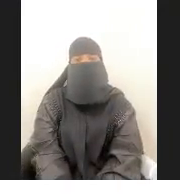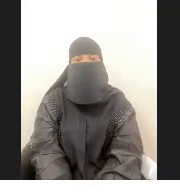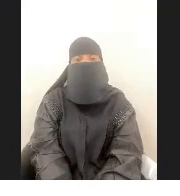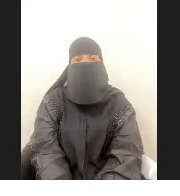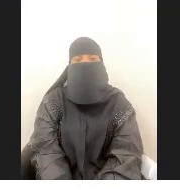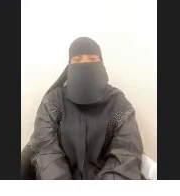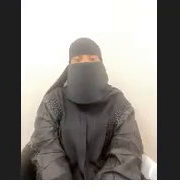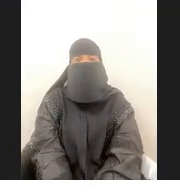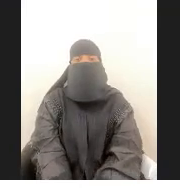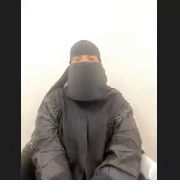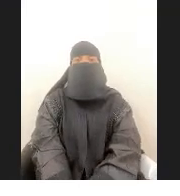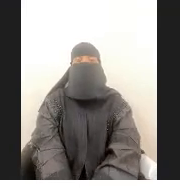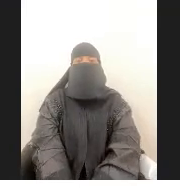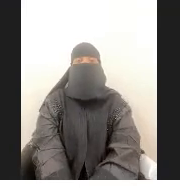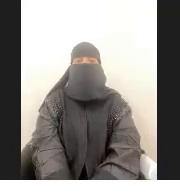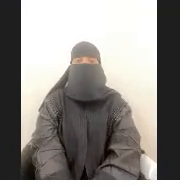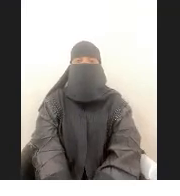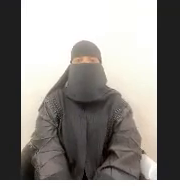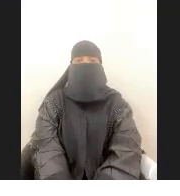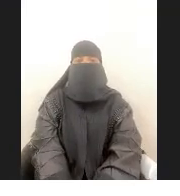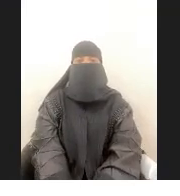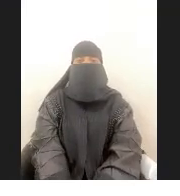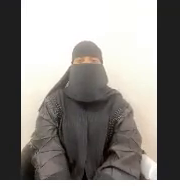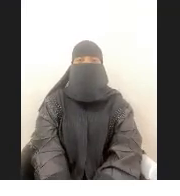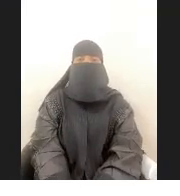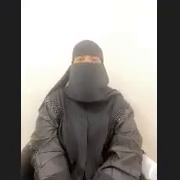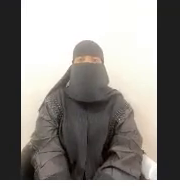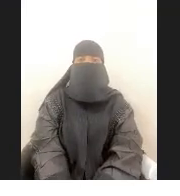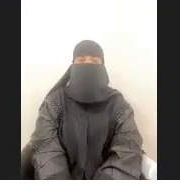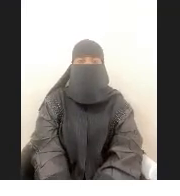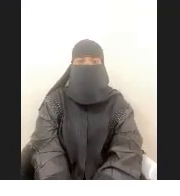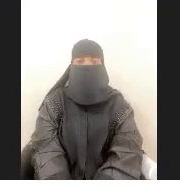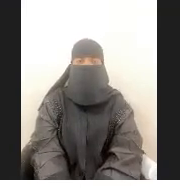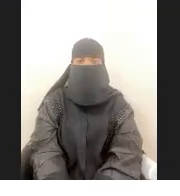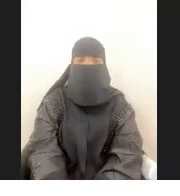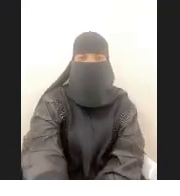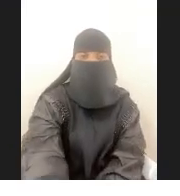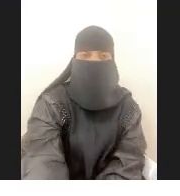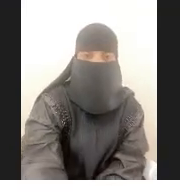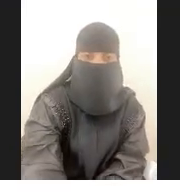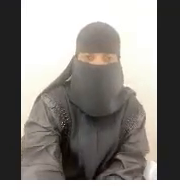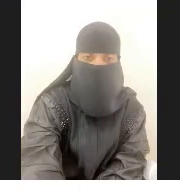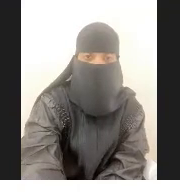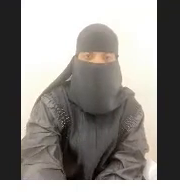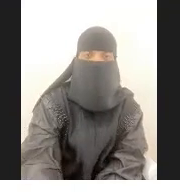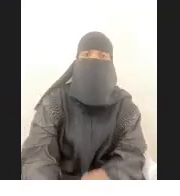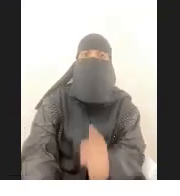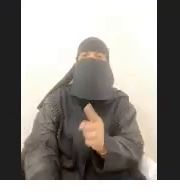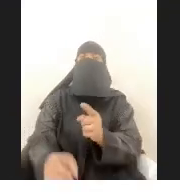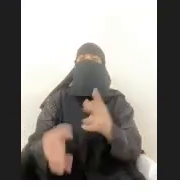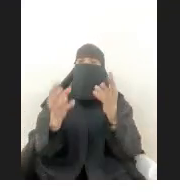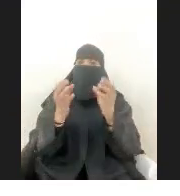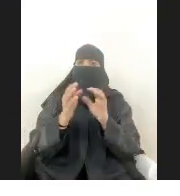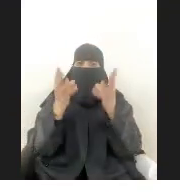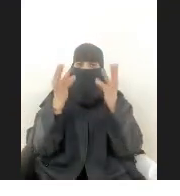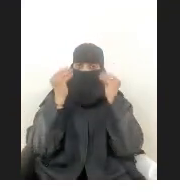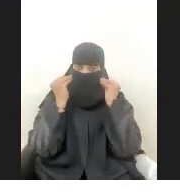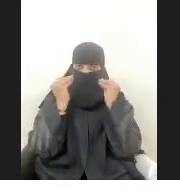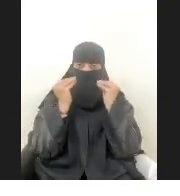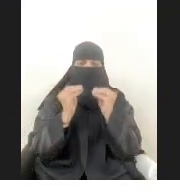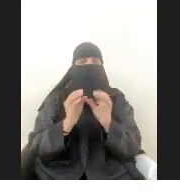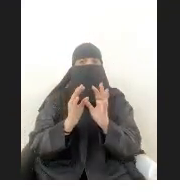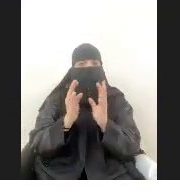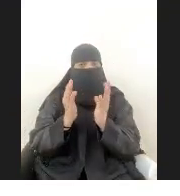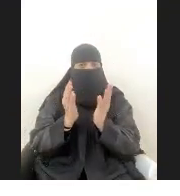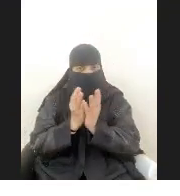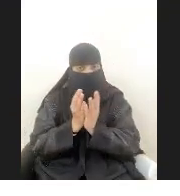مثلا في المحاضرة الأولى في الدرس أصلا علاقة بالدرس الأول. في المحتوى المصغر أنا ممكن أبدأ أختزل القطع